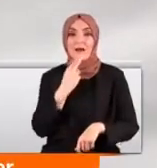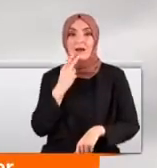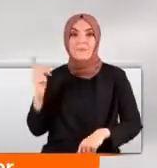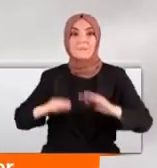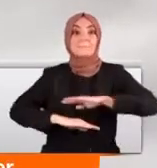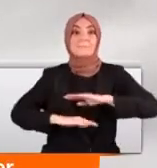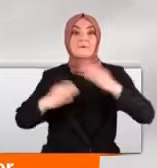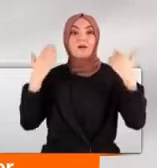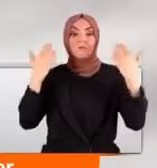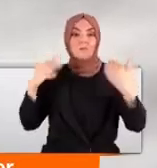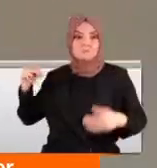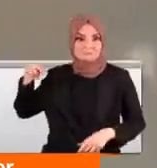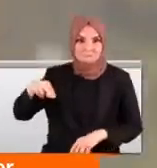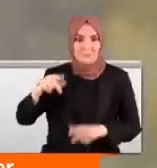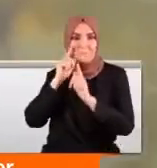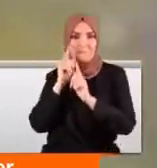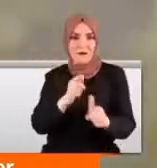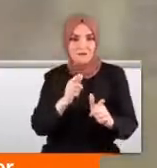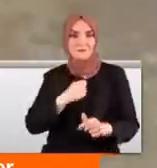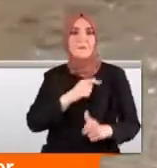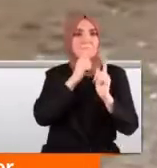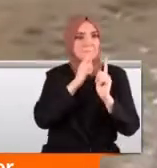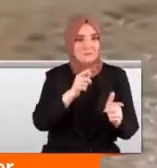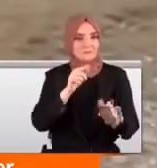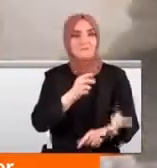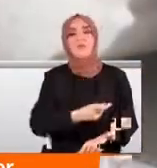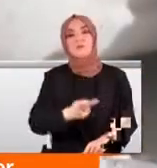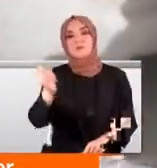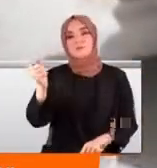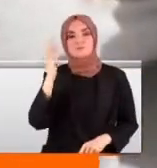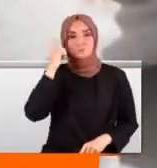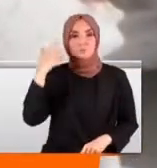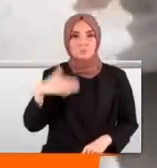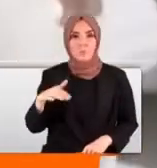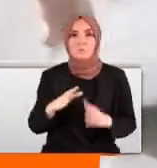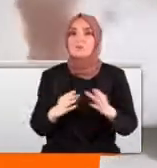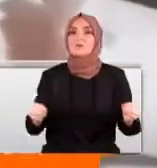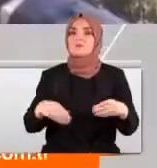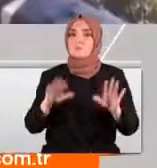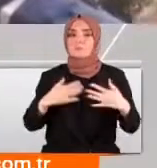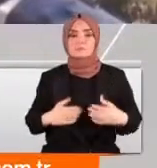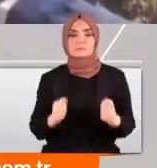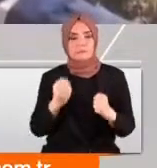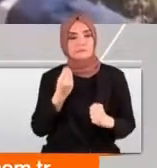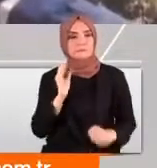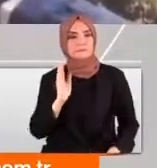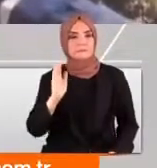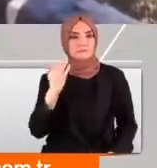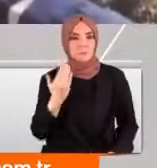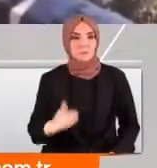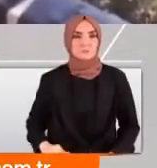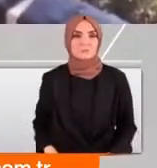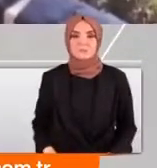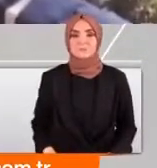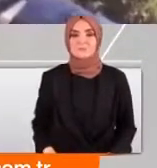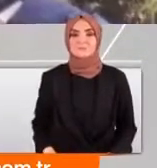bağırdı, ben de bağırdım, kaçtı. Yaşadığı şoku henüz atlatamadı Aral. Sağlık durumuysa iyiye gidiyor. Geldi merdiven başına ki üstü